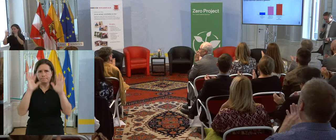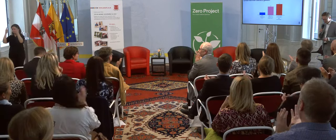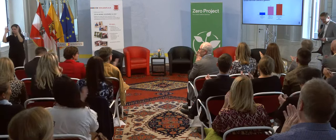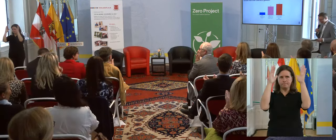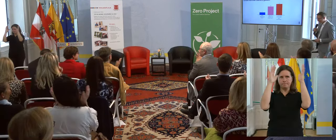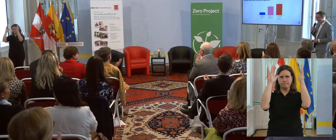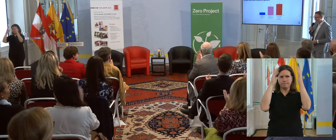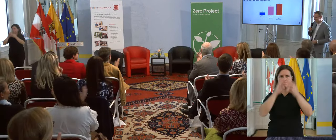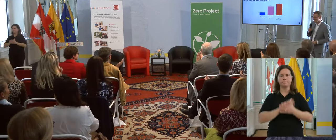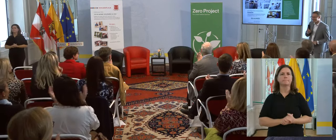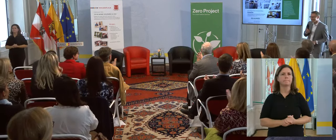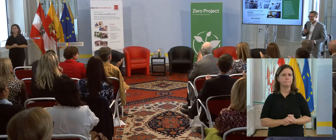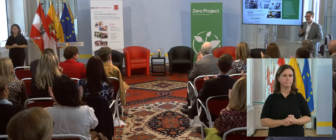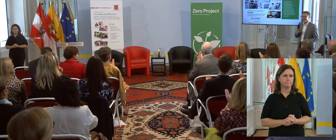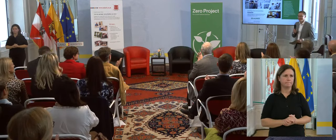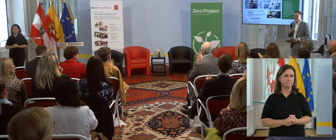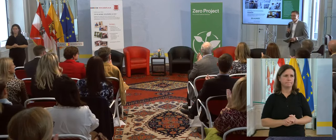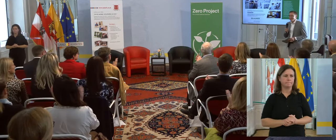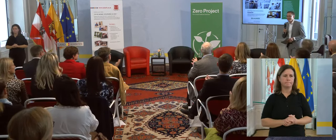Dankeschön, Michael Pichler.